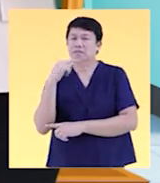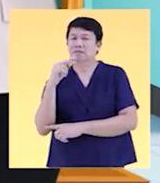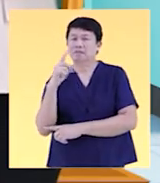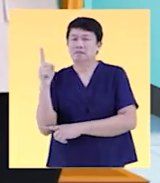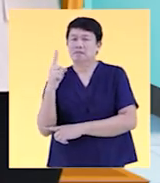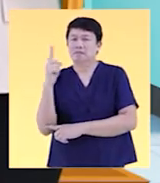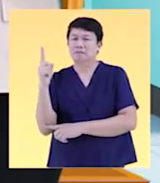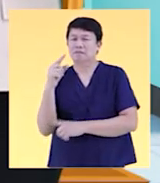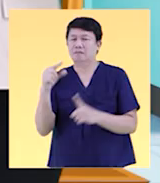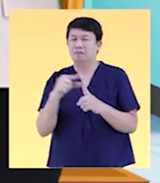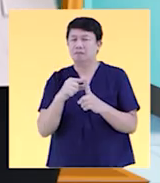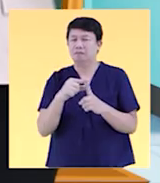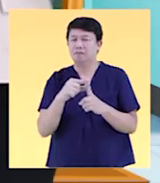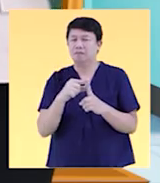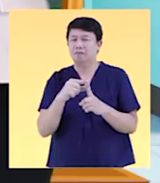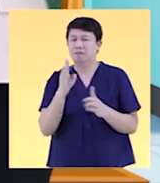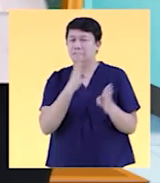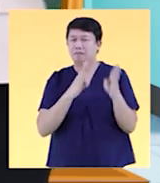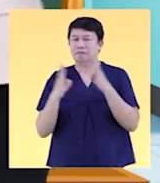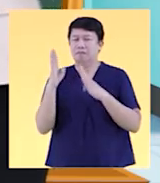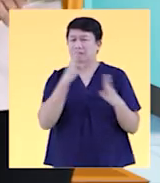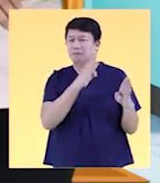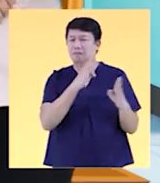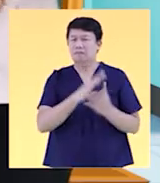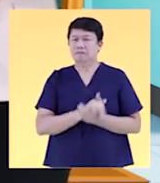non-routine word problem.